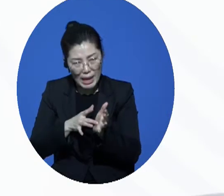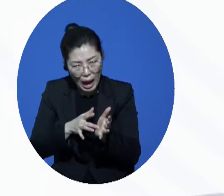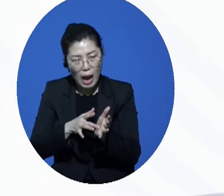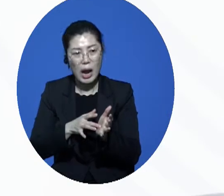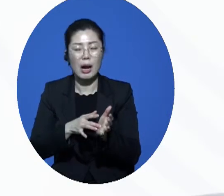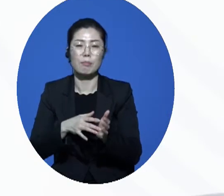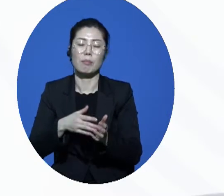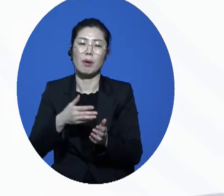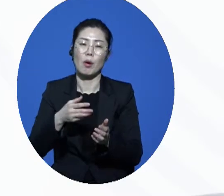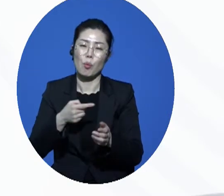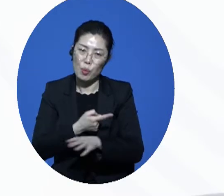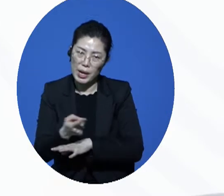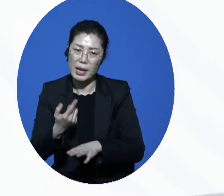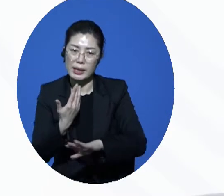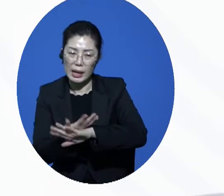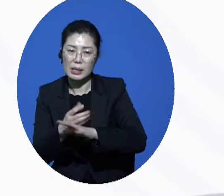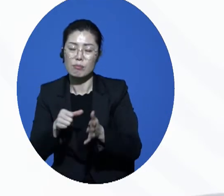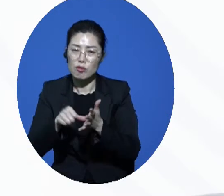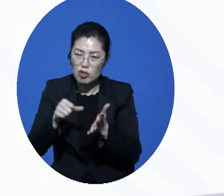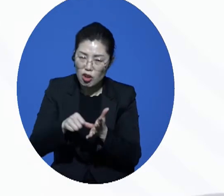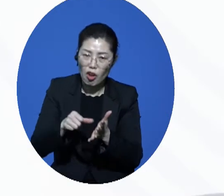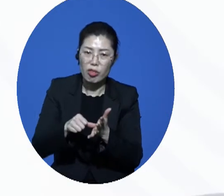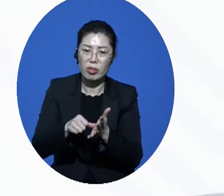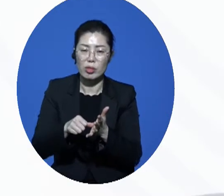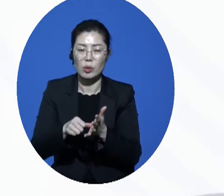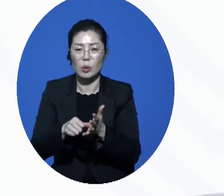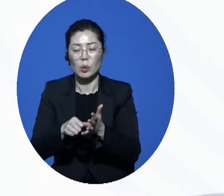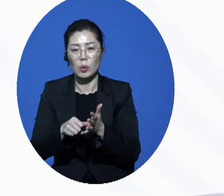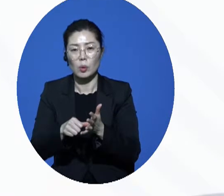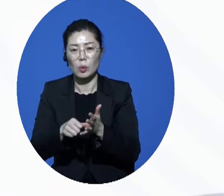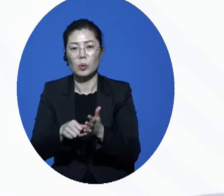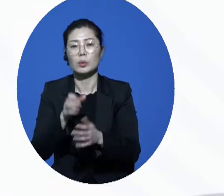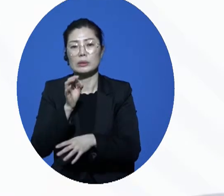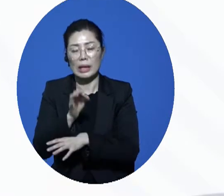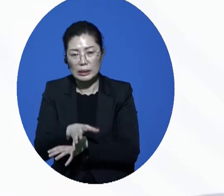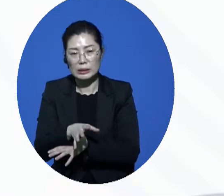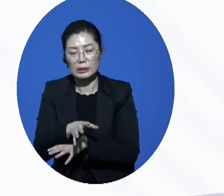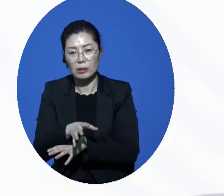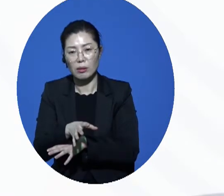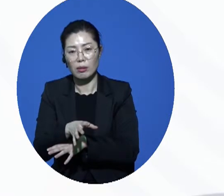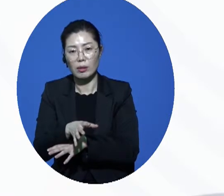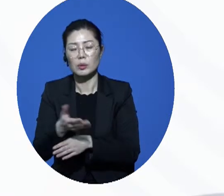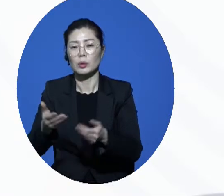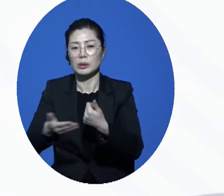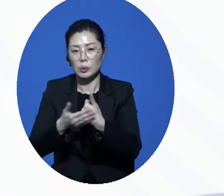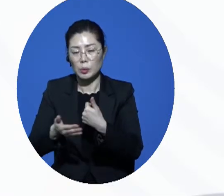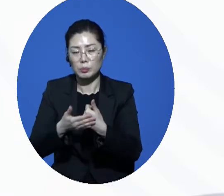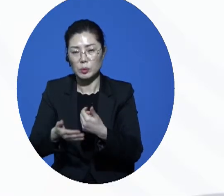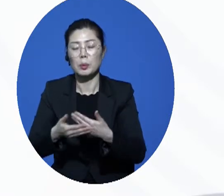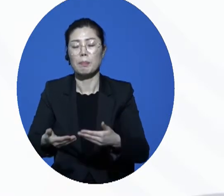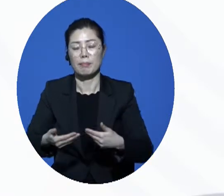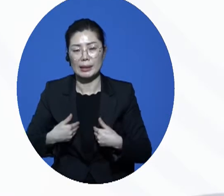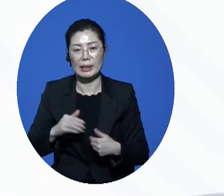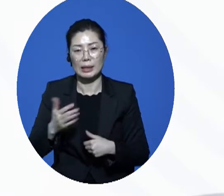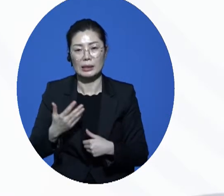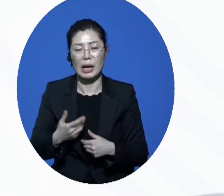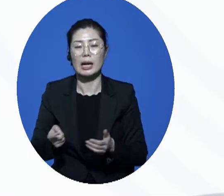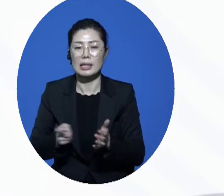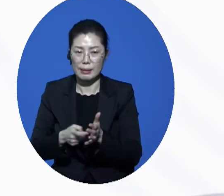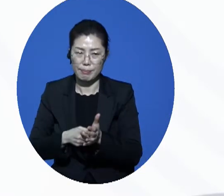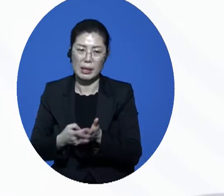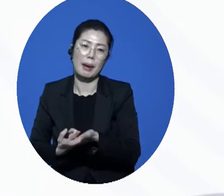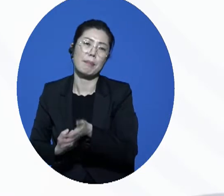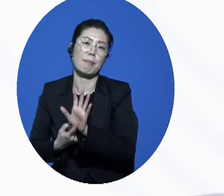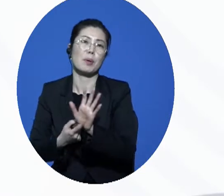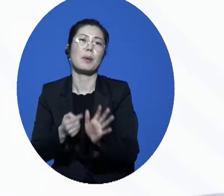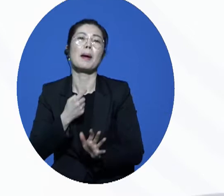생활 필수품에 대한 접근성을 보장을 해야 한다라는 그런 긴급 성명을 장애인들의 증언을 바탕으로 하여서 긴급하게 발표한